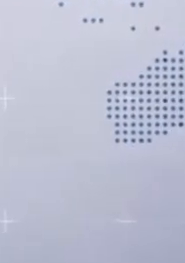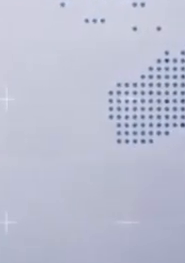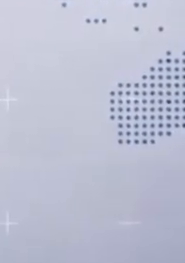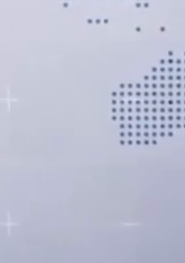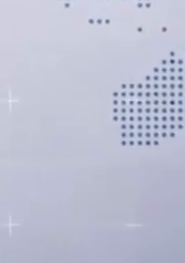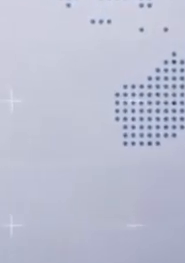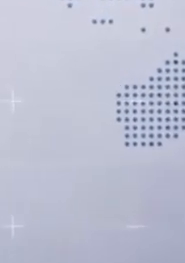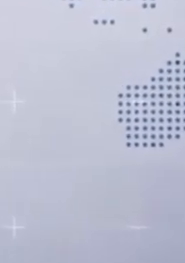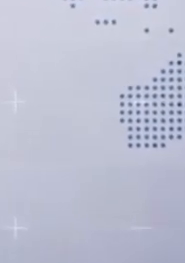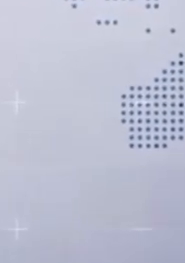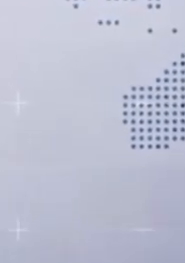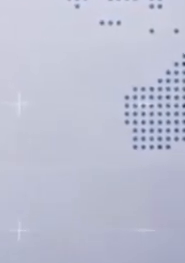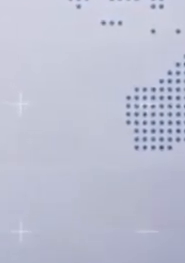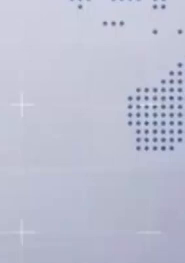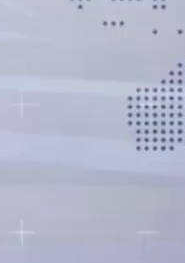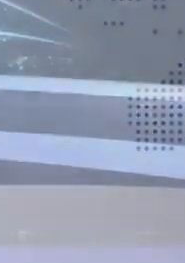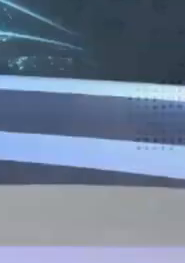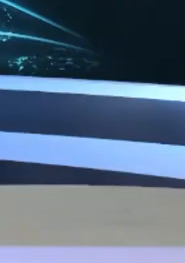으